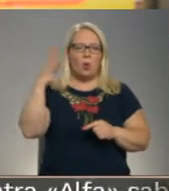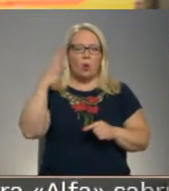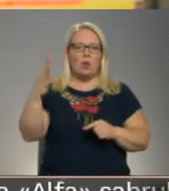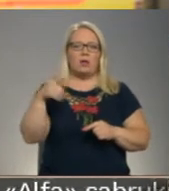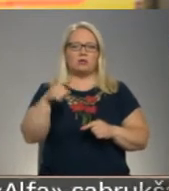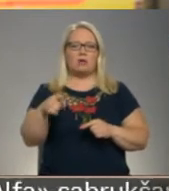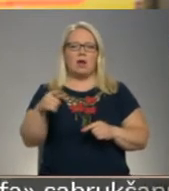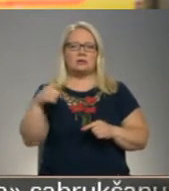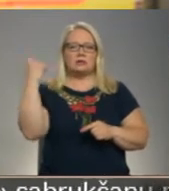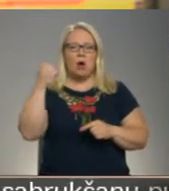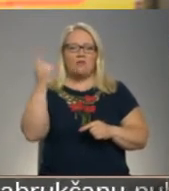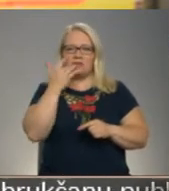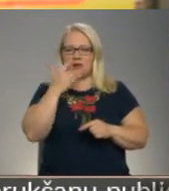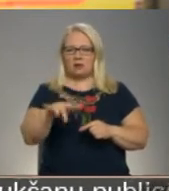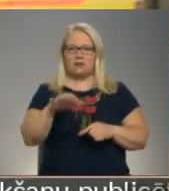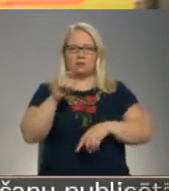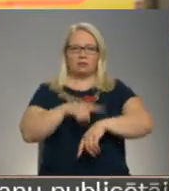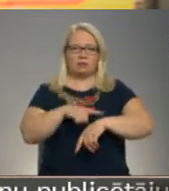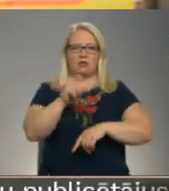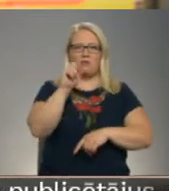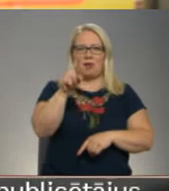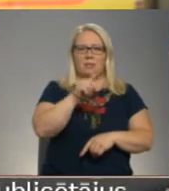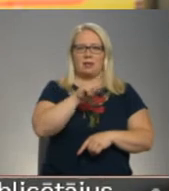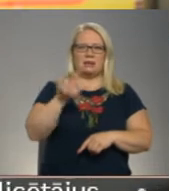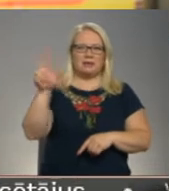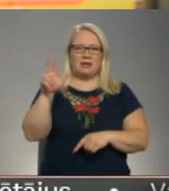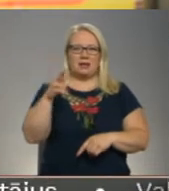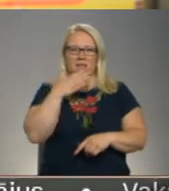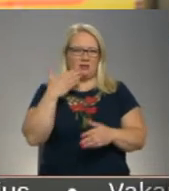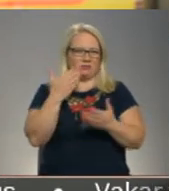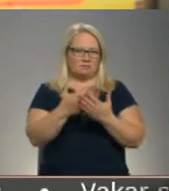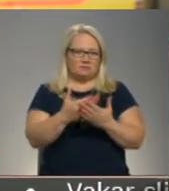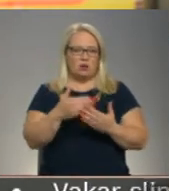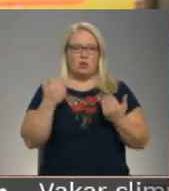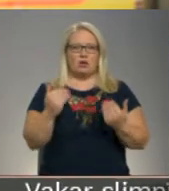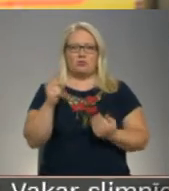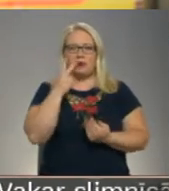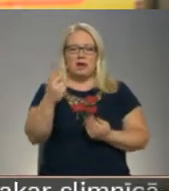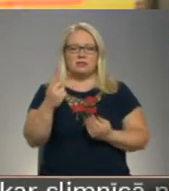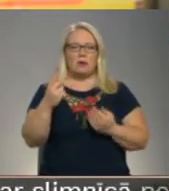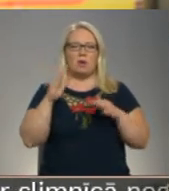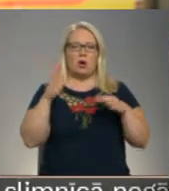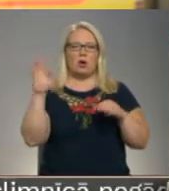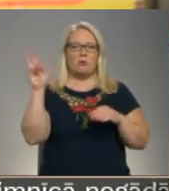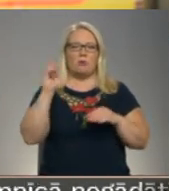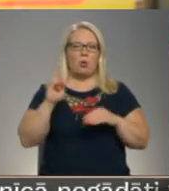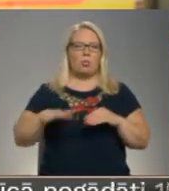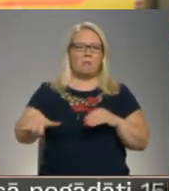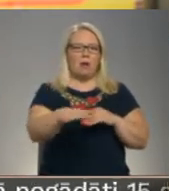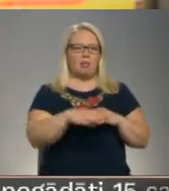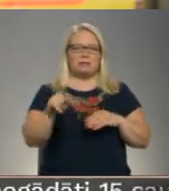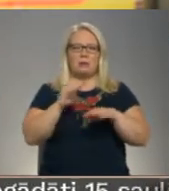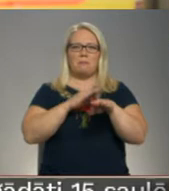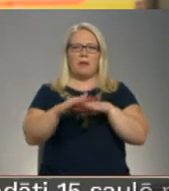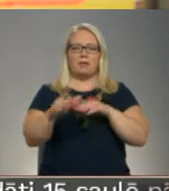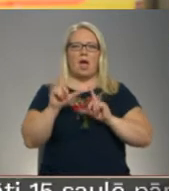ir visintensīvākā. Īpaši laikā no 11. Līdz 3. Protams, ka mēs redzam, ka arī šobrīd pludmales ir pilnas ar cilvēkiem un pamatā aizbrauc